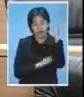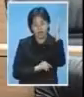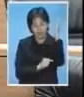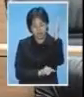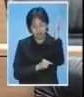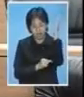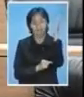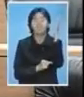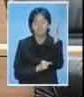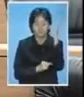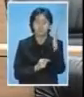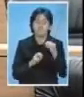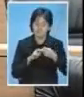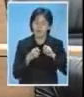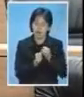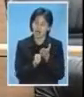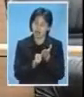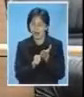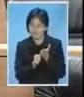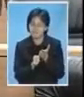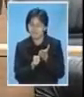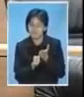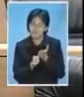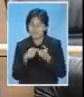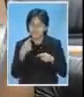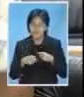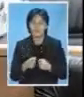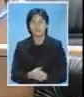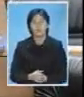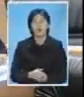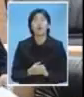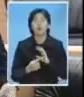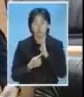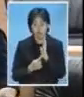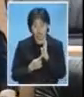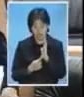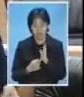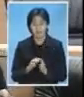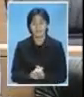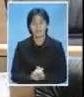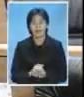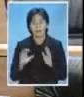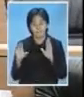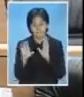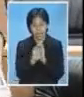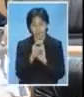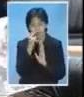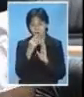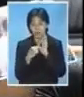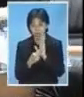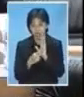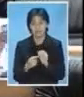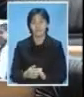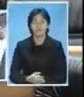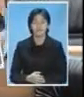ป็นเรื่องละเอียดอ่อนผมจะยกขออนุญาตยกตัวอย่างรูปภาพหนึ่งรูปครับสมัยที่ท่